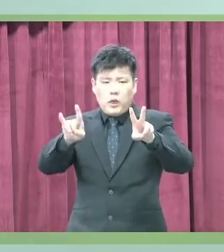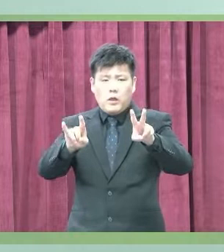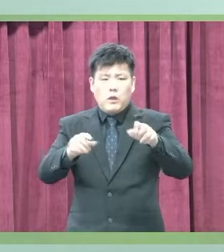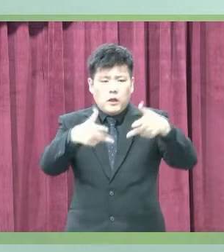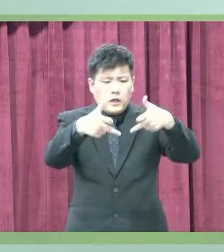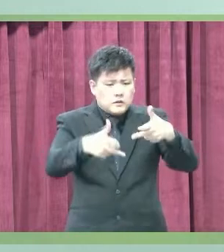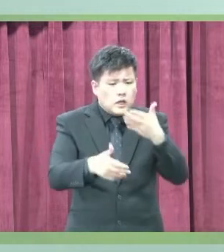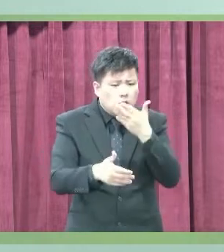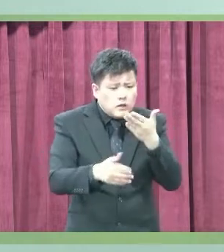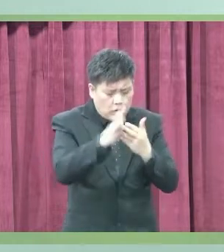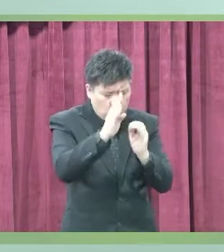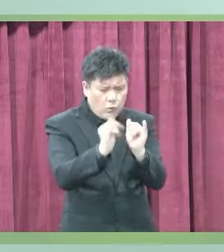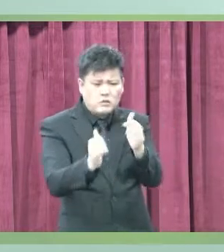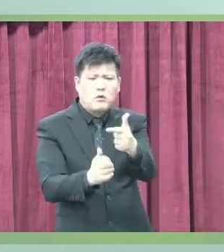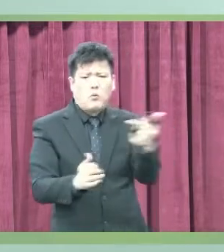보이고 있습니다.